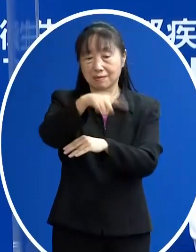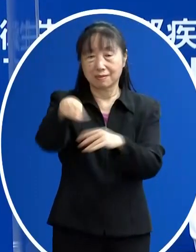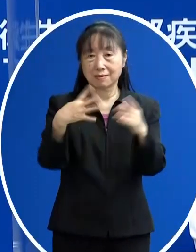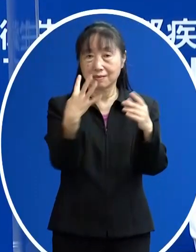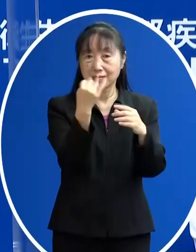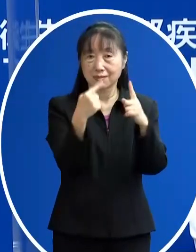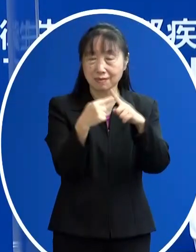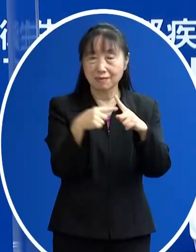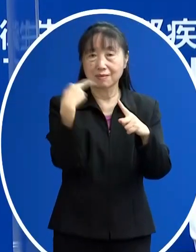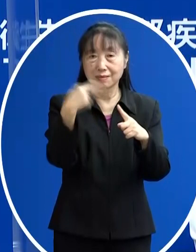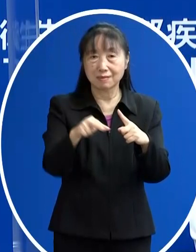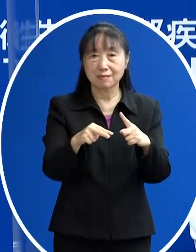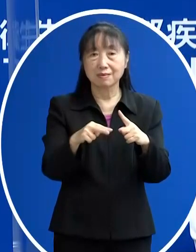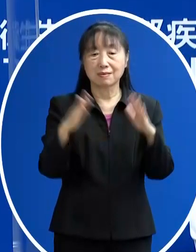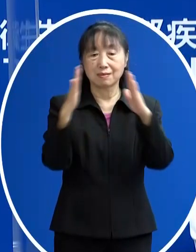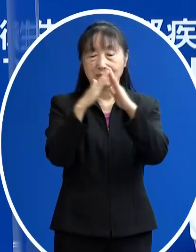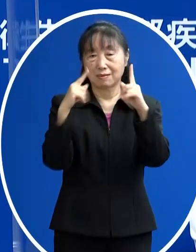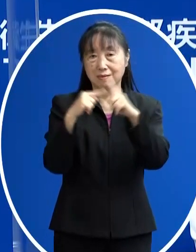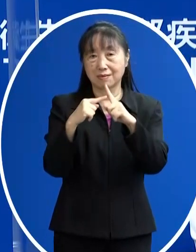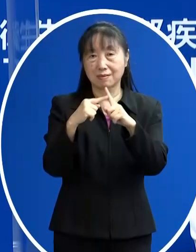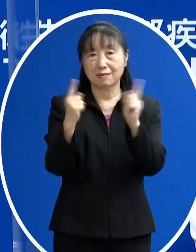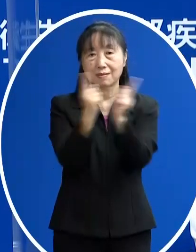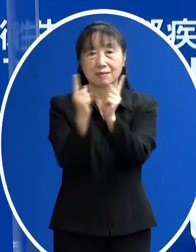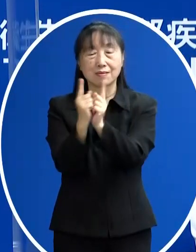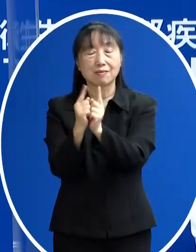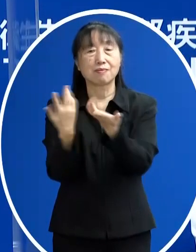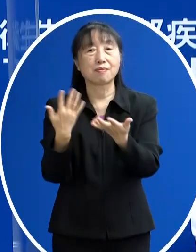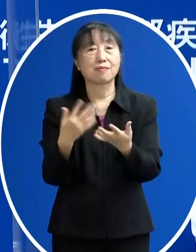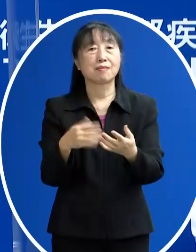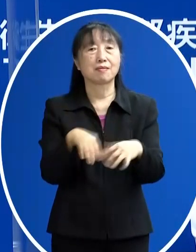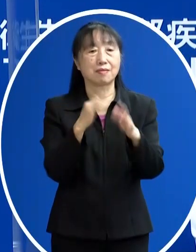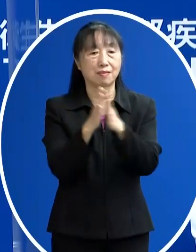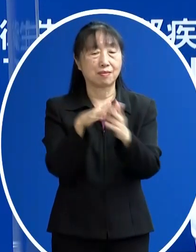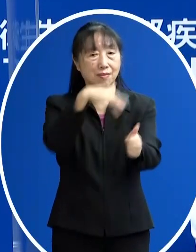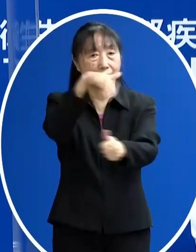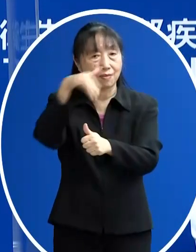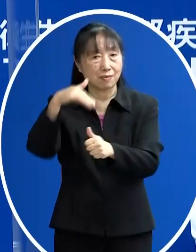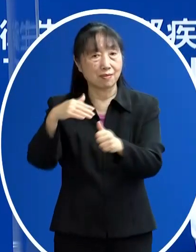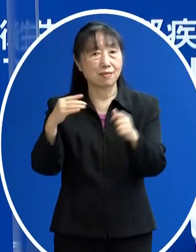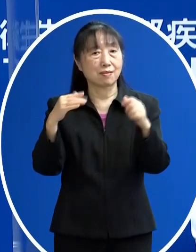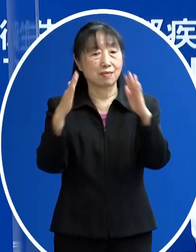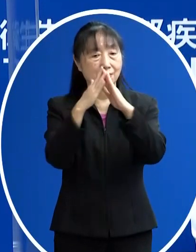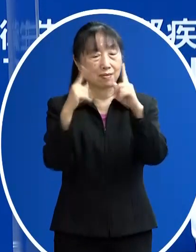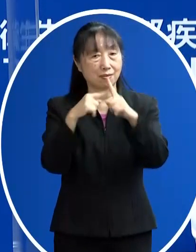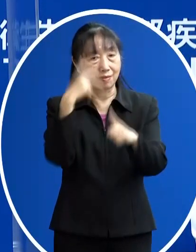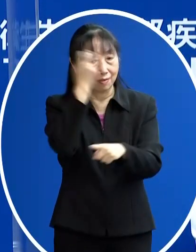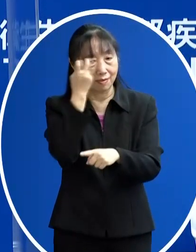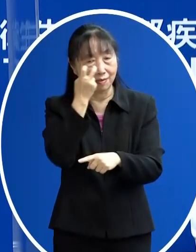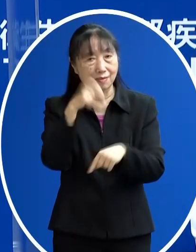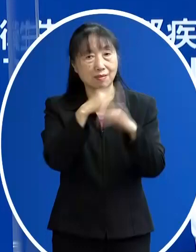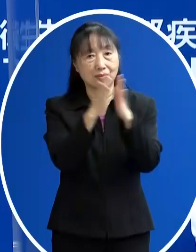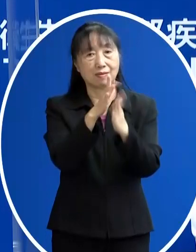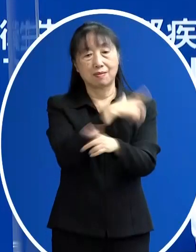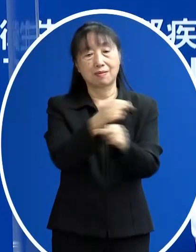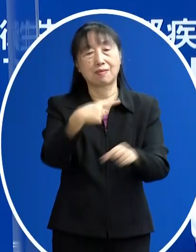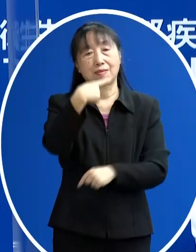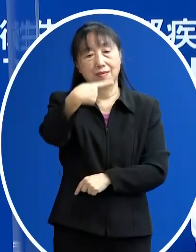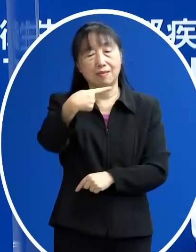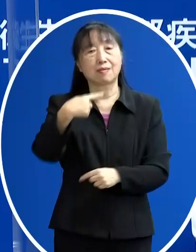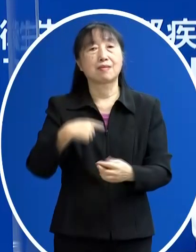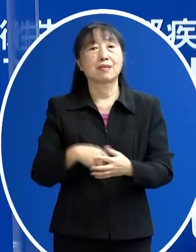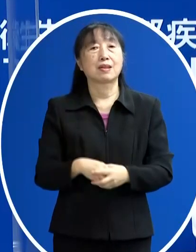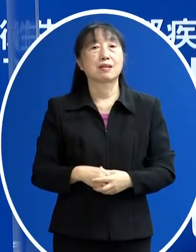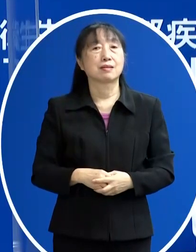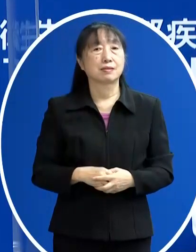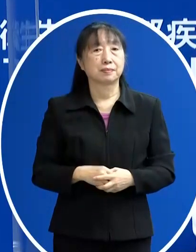家庭的接触者哈，被我们框列的家庭接触者，现在的检验都是阴性，好，都是